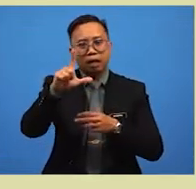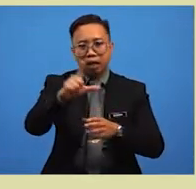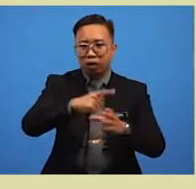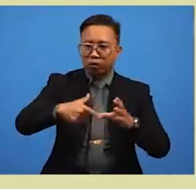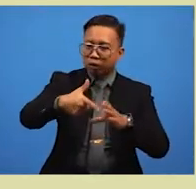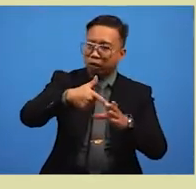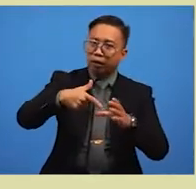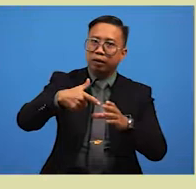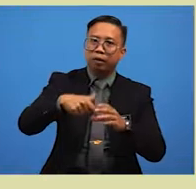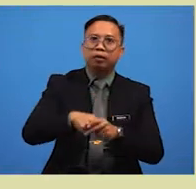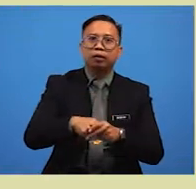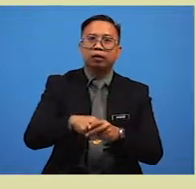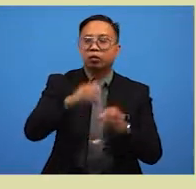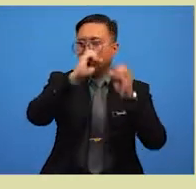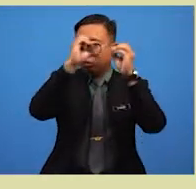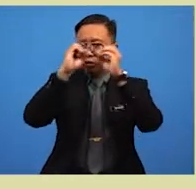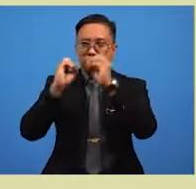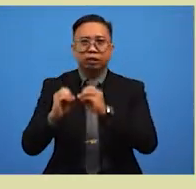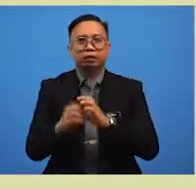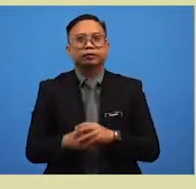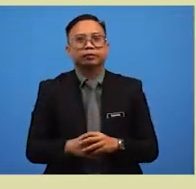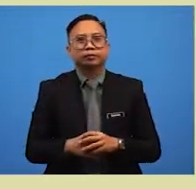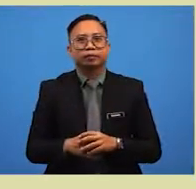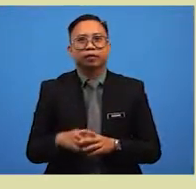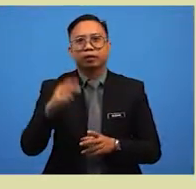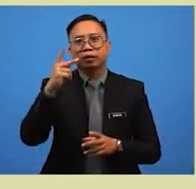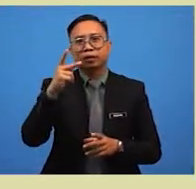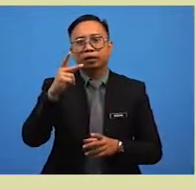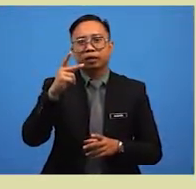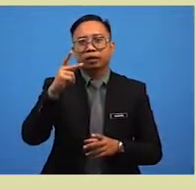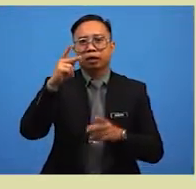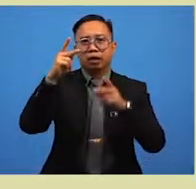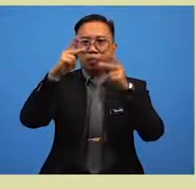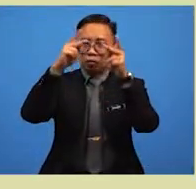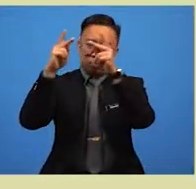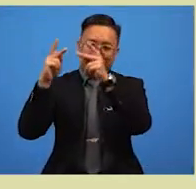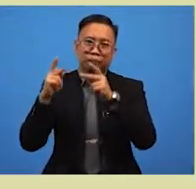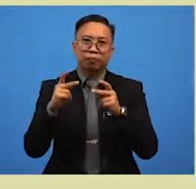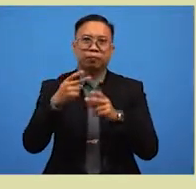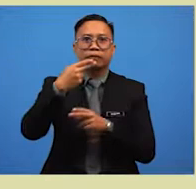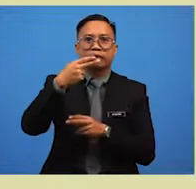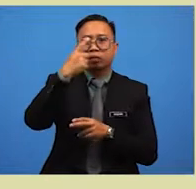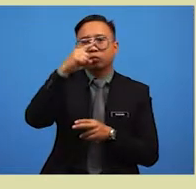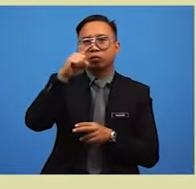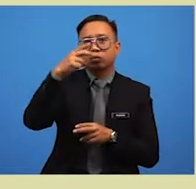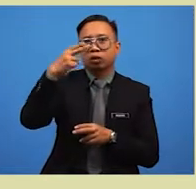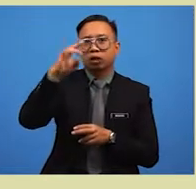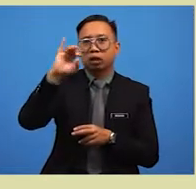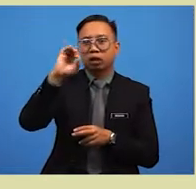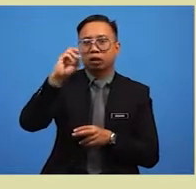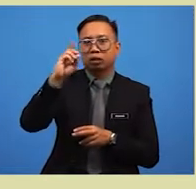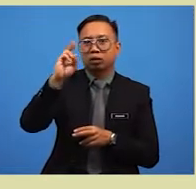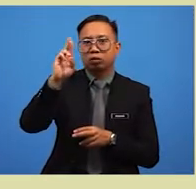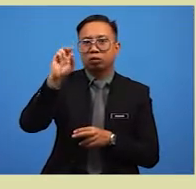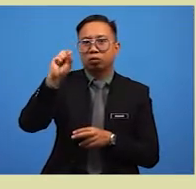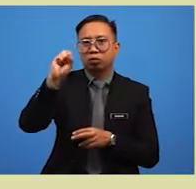O untuk pengoksidaan, K untuk pengkarbonan, H untuk hidrolisis,